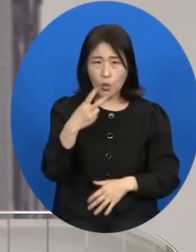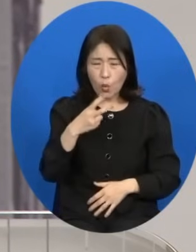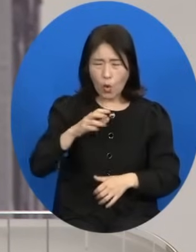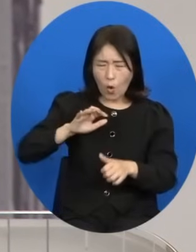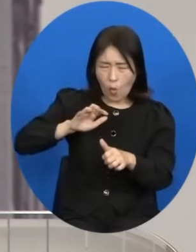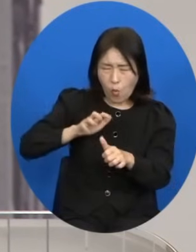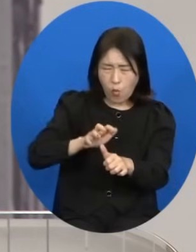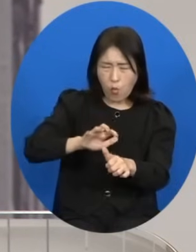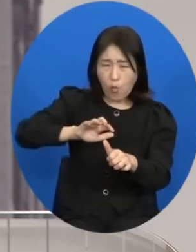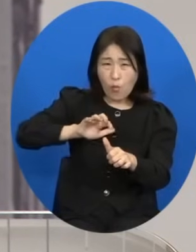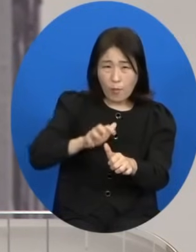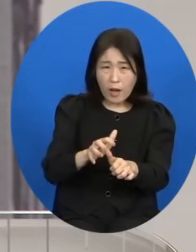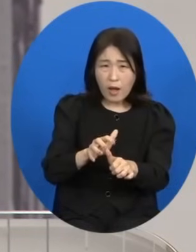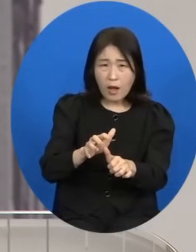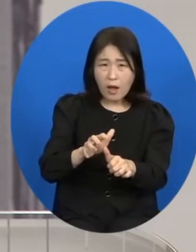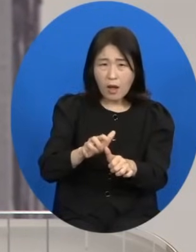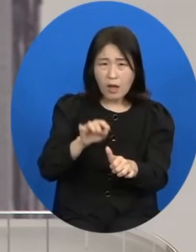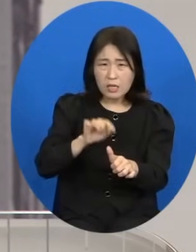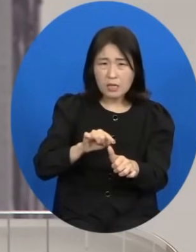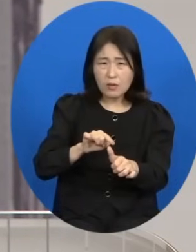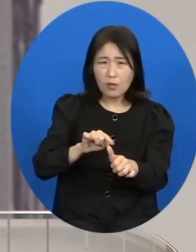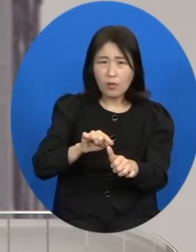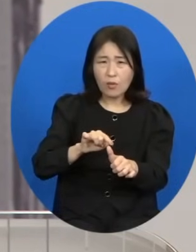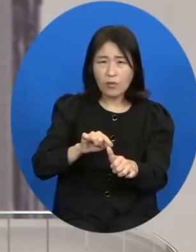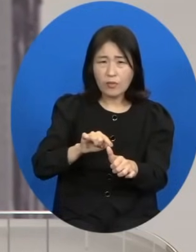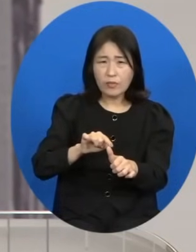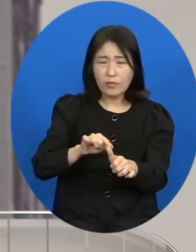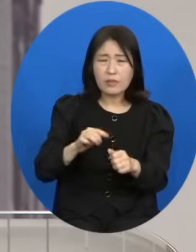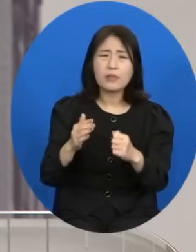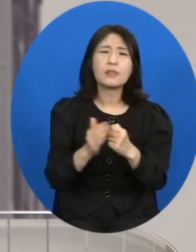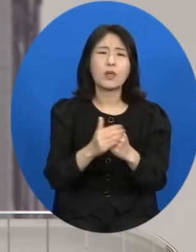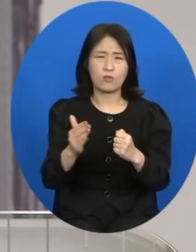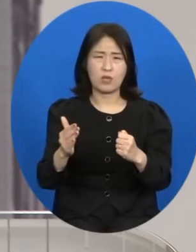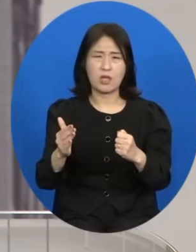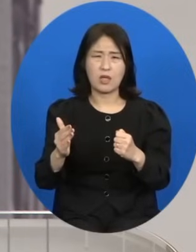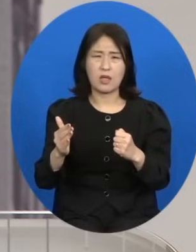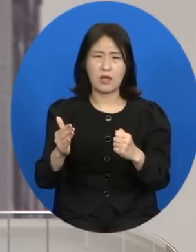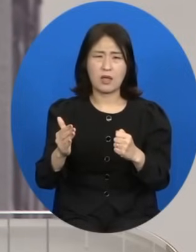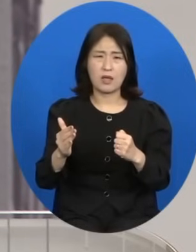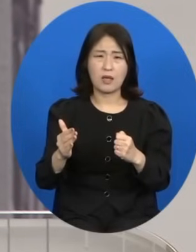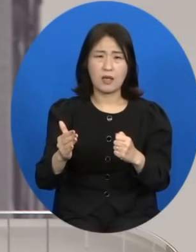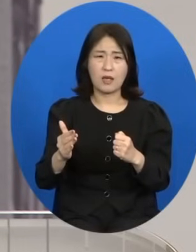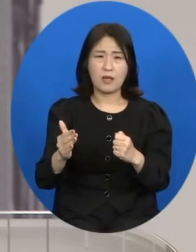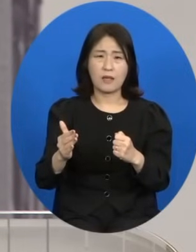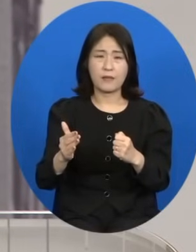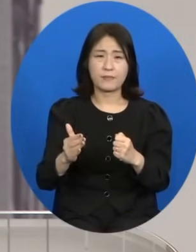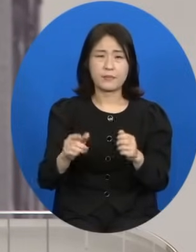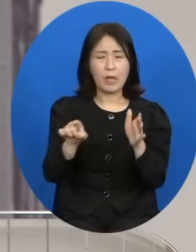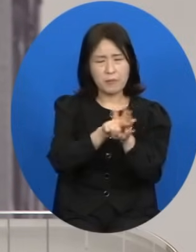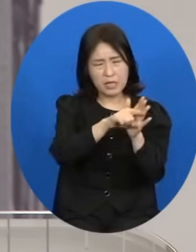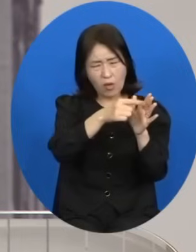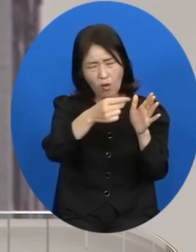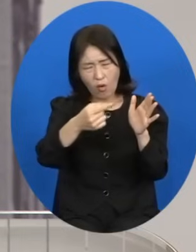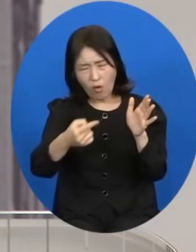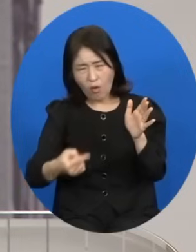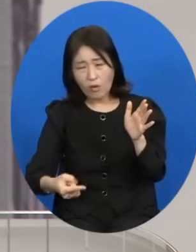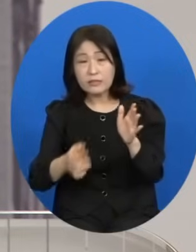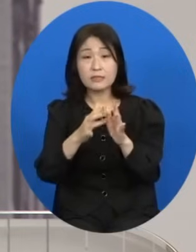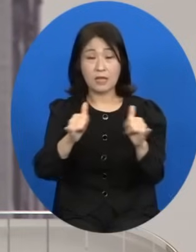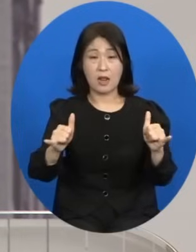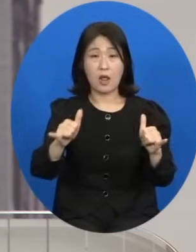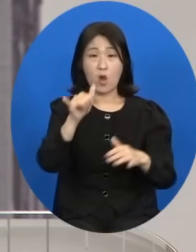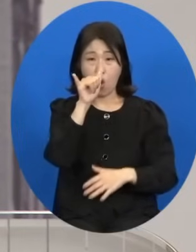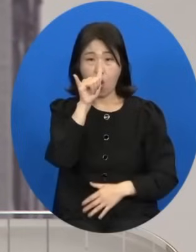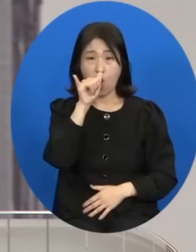핍박을 통해서 신앙에서 떨어 나갈 수 있도록 그렇게 오랜 시간을 핍박 하니까 떨어져 나가는 배교하는 사람들이 발생하기